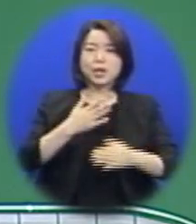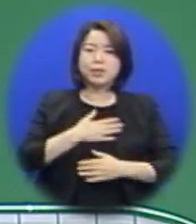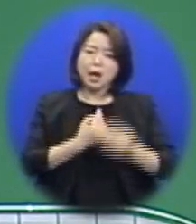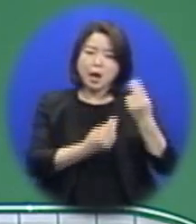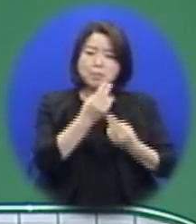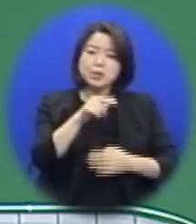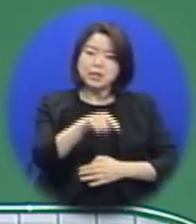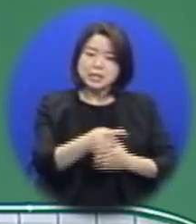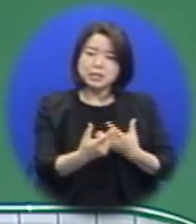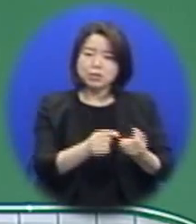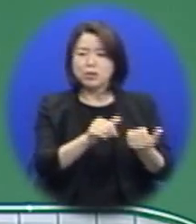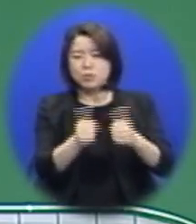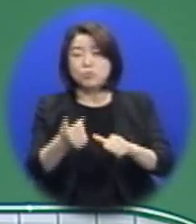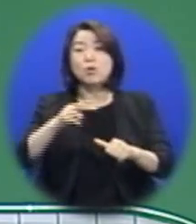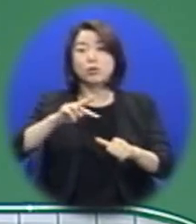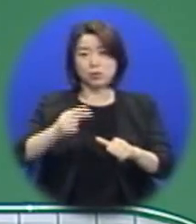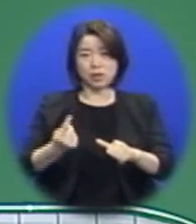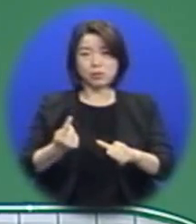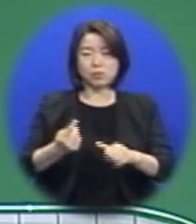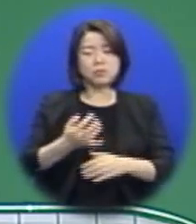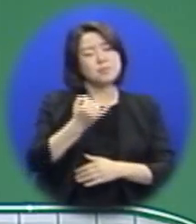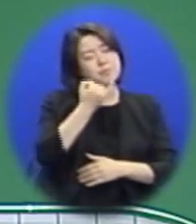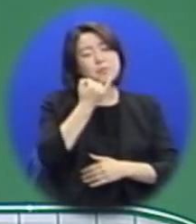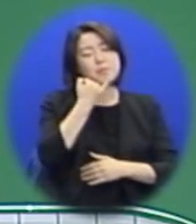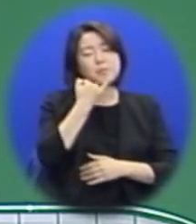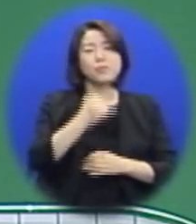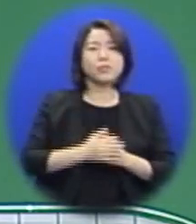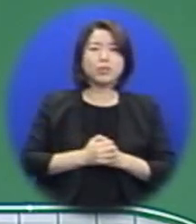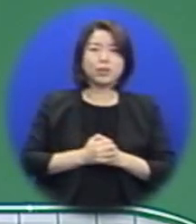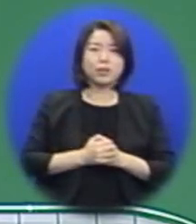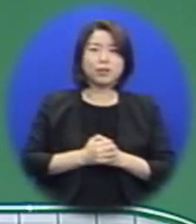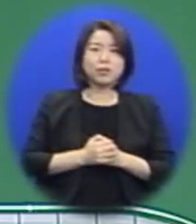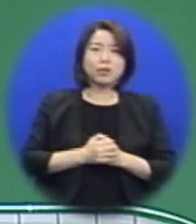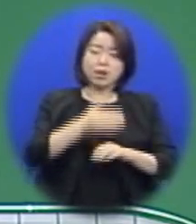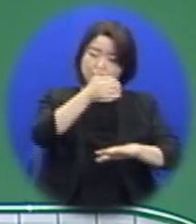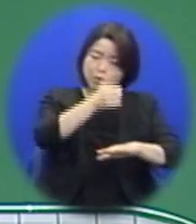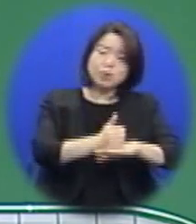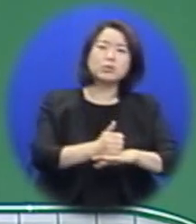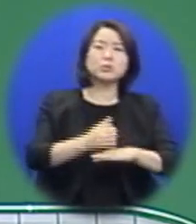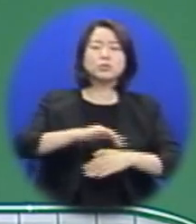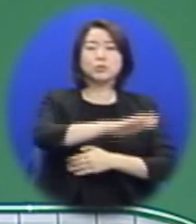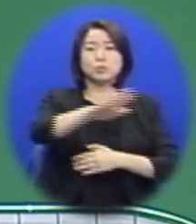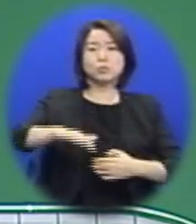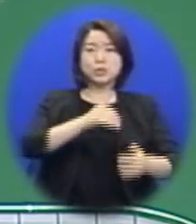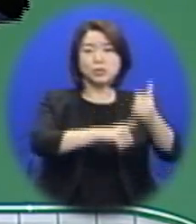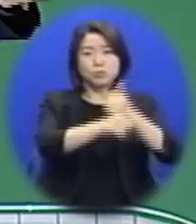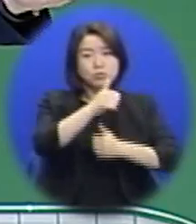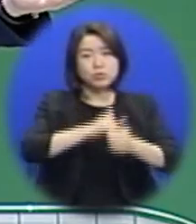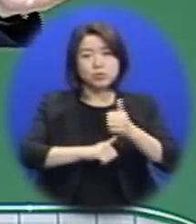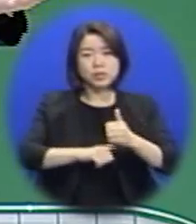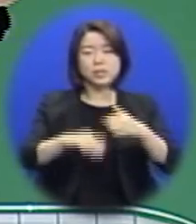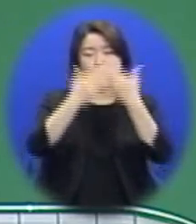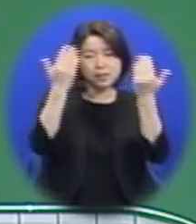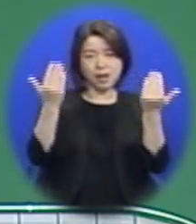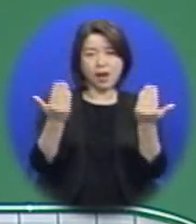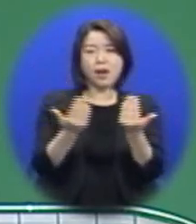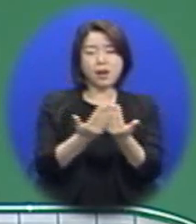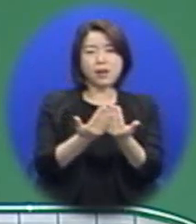이렇게 죽는다 하더라도 괜찮아. 결국은 우리 후손들이 다